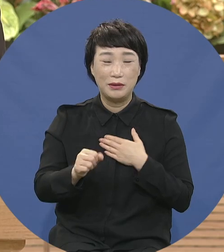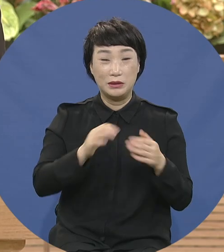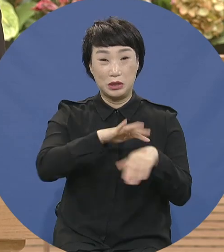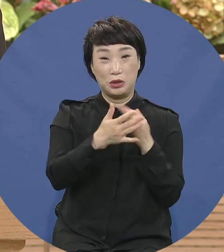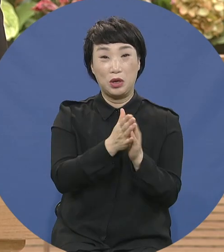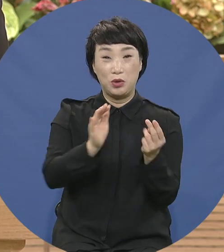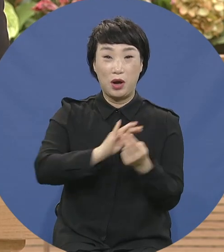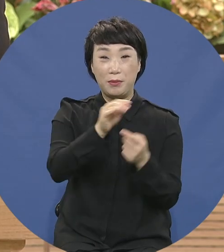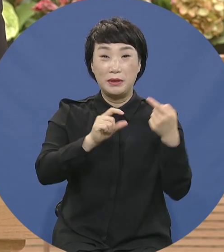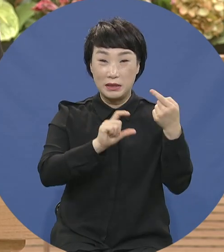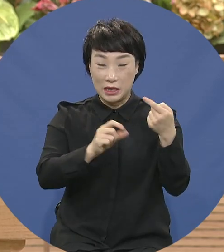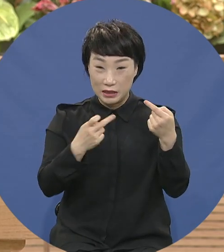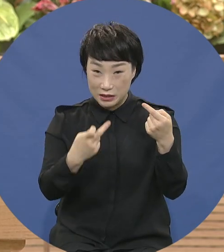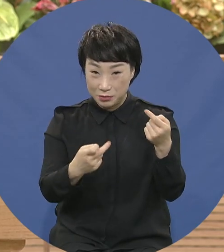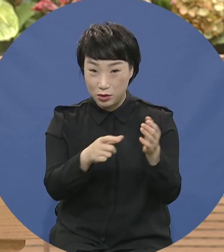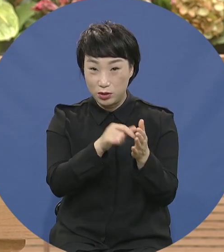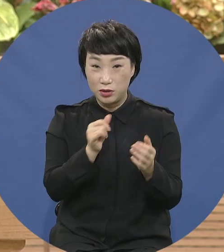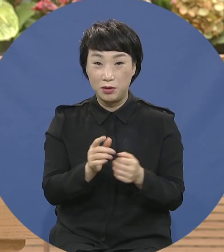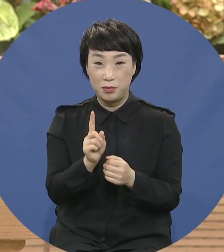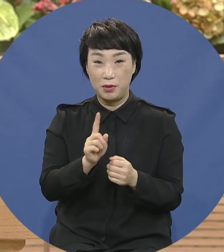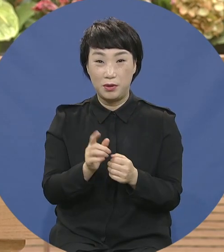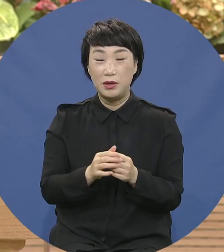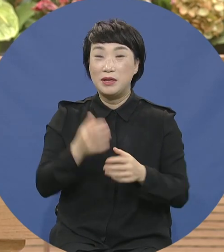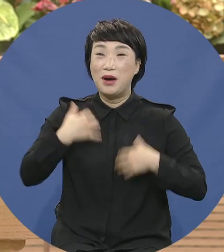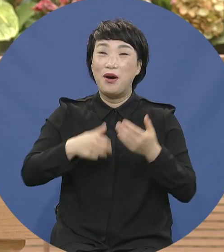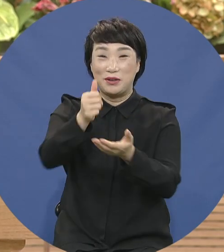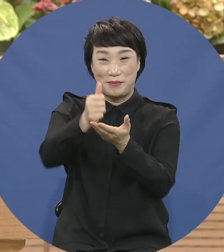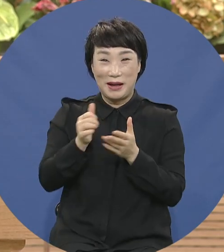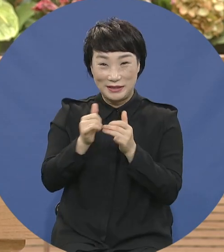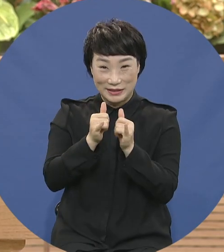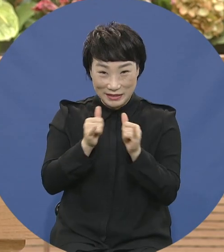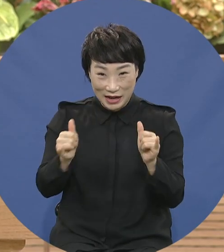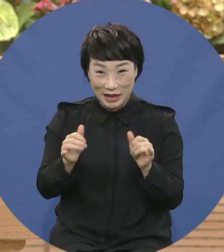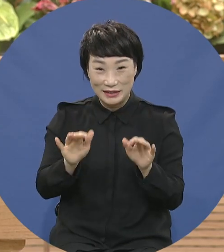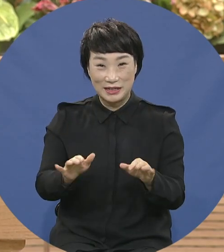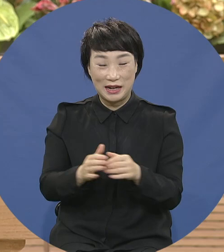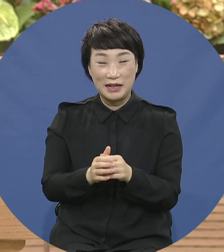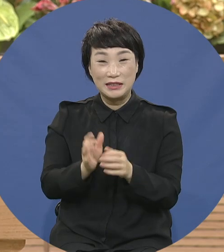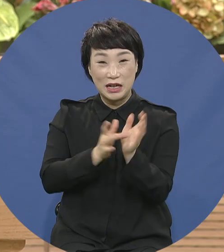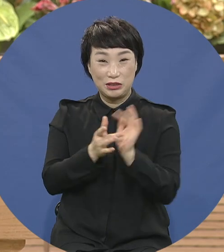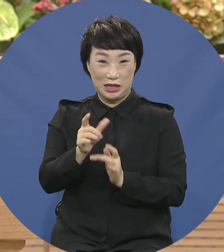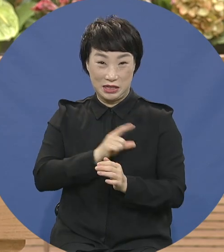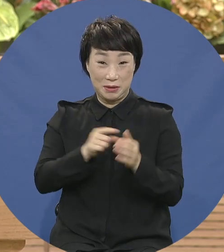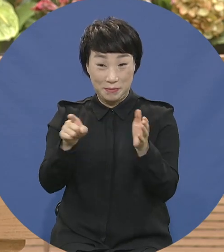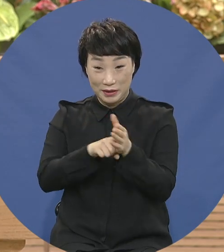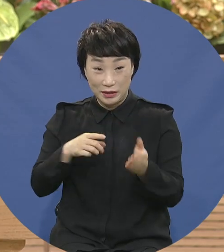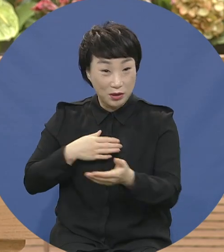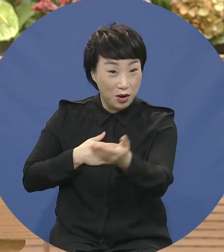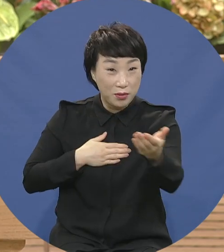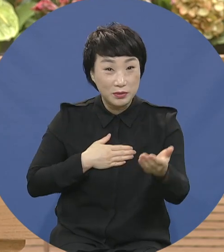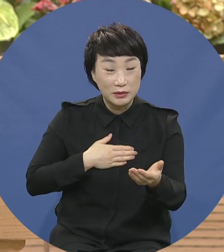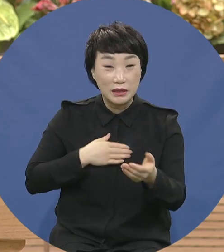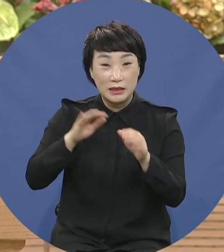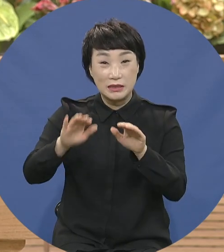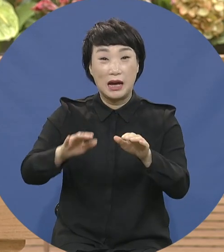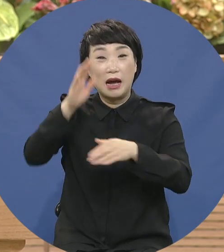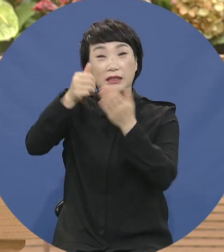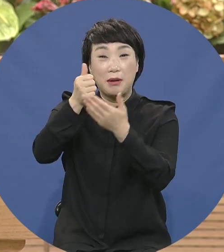요한복음 1장 12절에 영접하는 자, 그 이름을 믿는